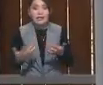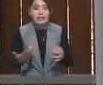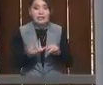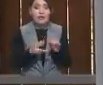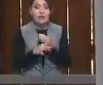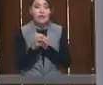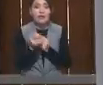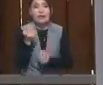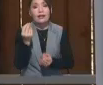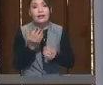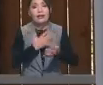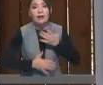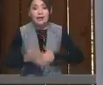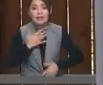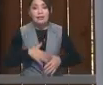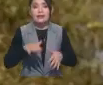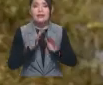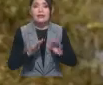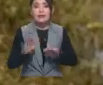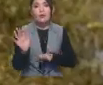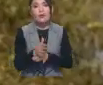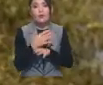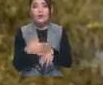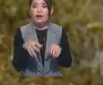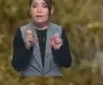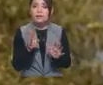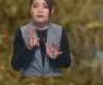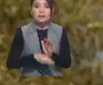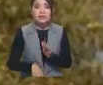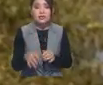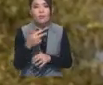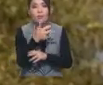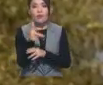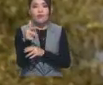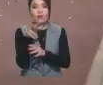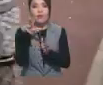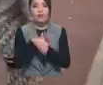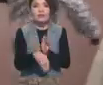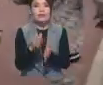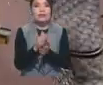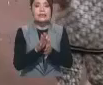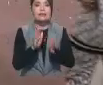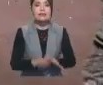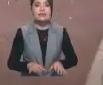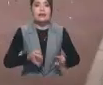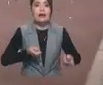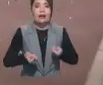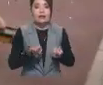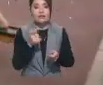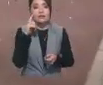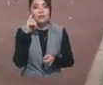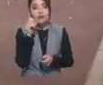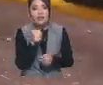приносили радость, а дети гуляли в безопасном месте, во дворах работает видеонаблюдение. В местном акимате отмечают, что в объективе и